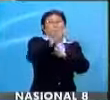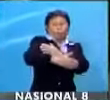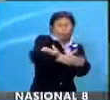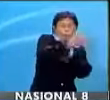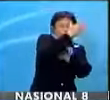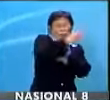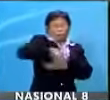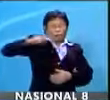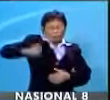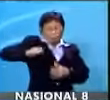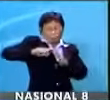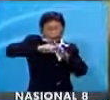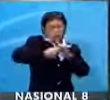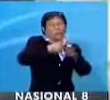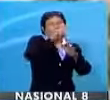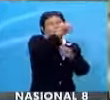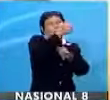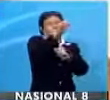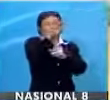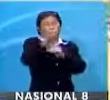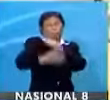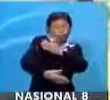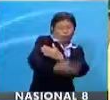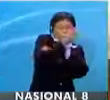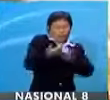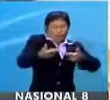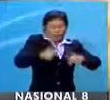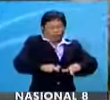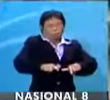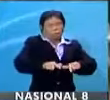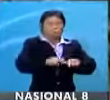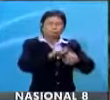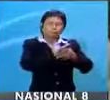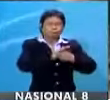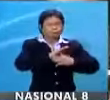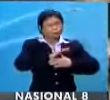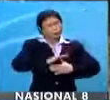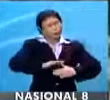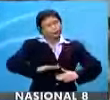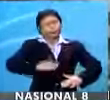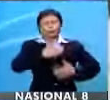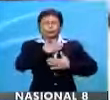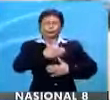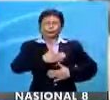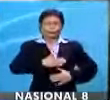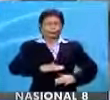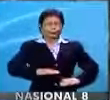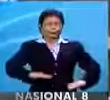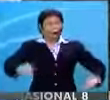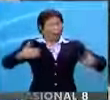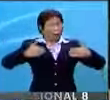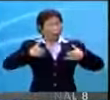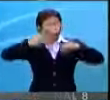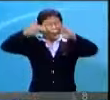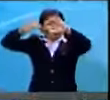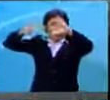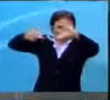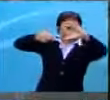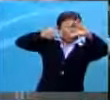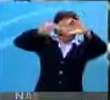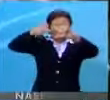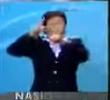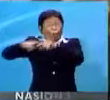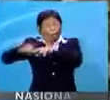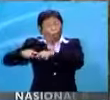dan proseding yang bermula pukul 1040 pagi itu berlangsung dalam keadaan tenang kes itu sebelum ini turut mendapat liputan meluas daripada